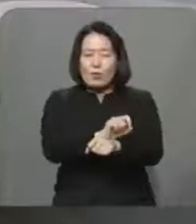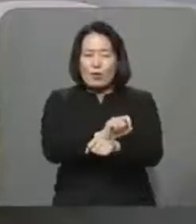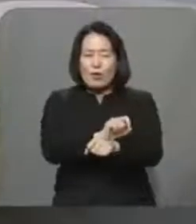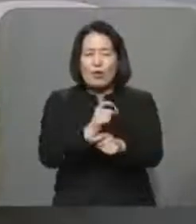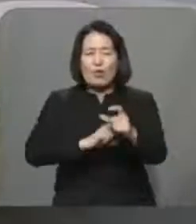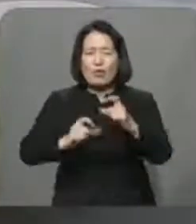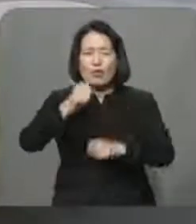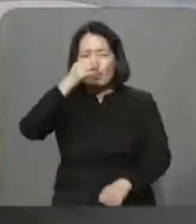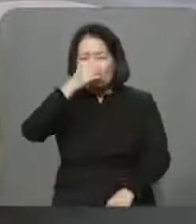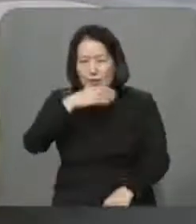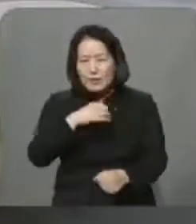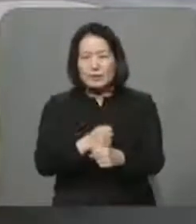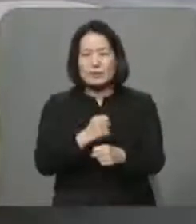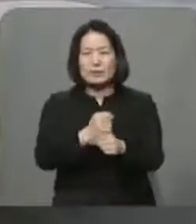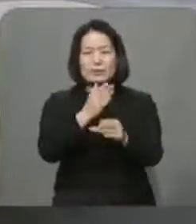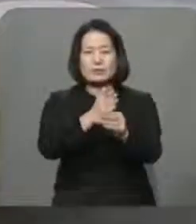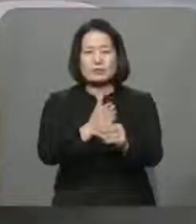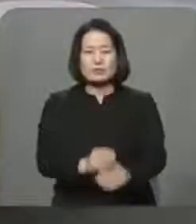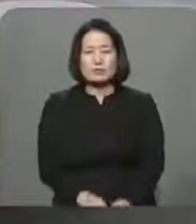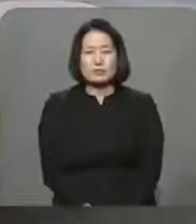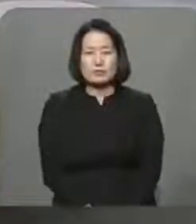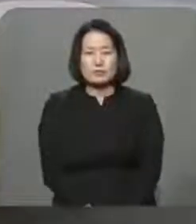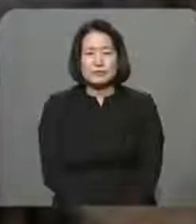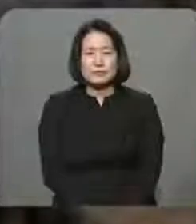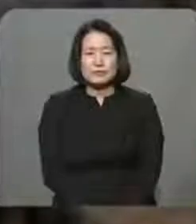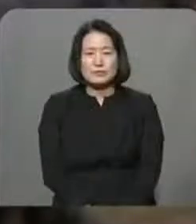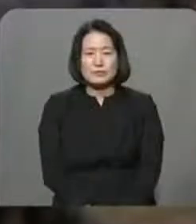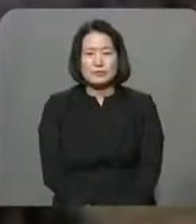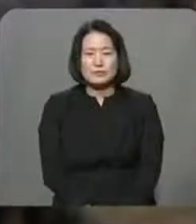있습니다. 정상빈 기자가 보도합니다.